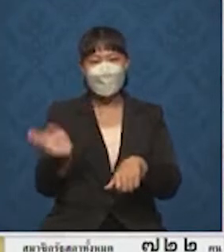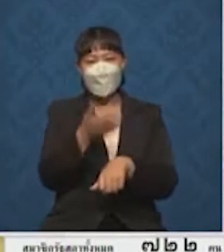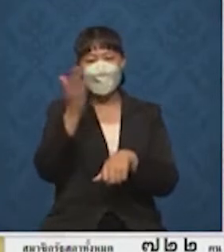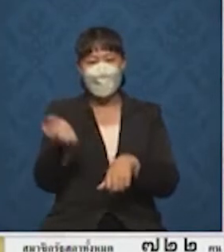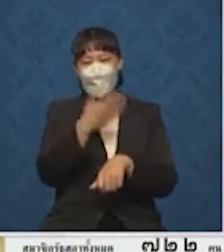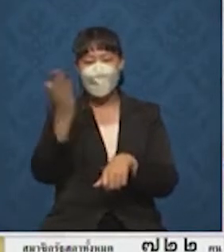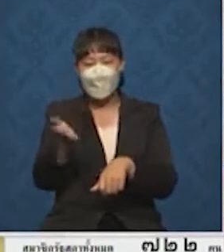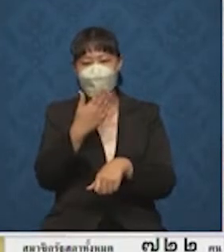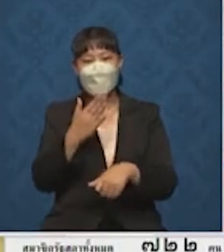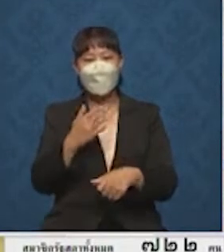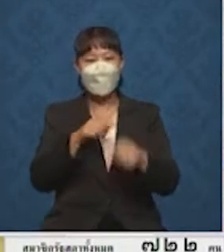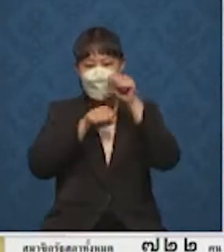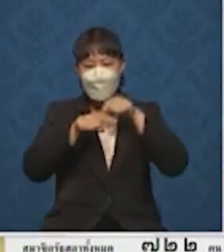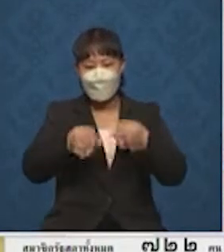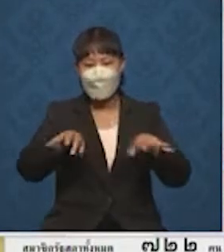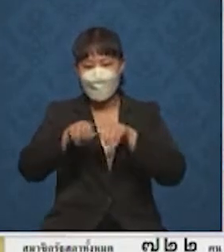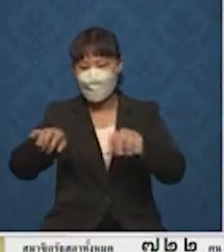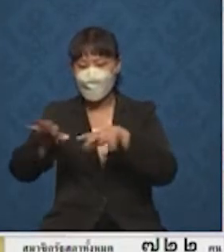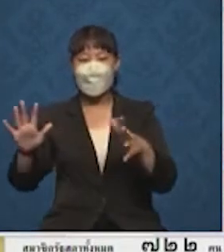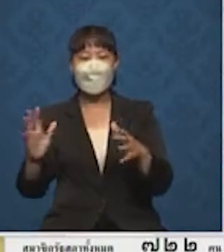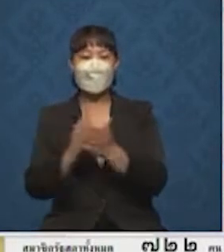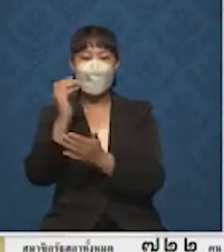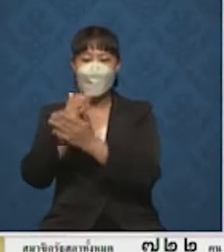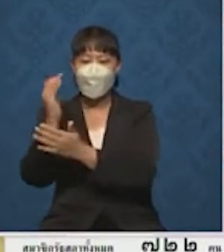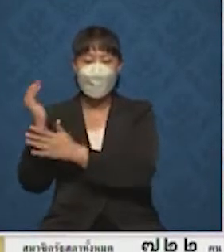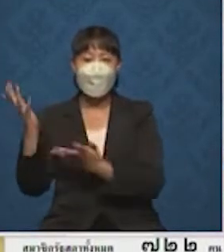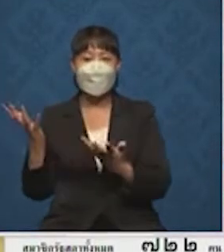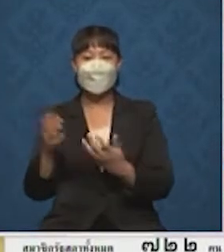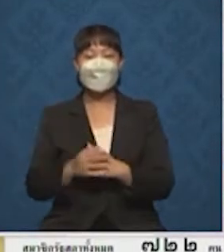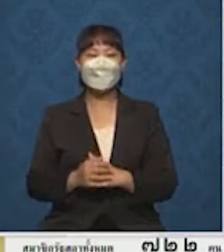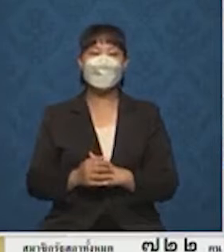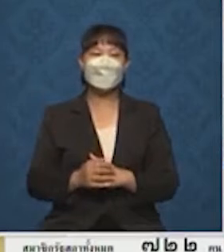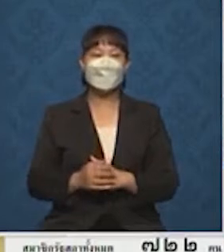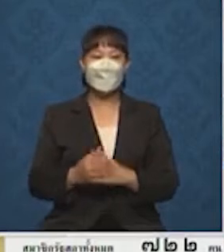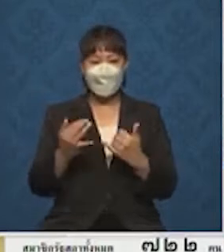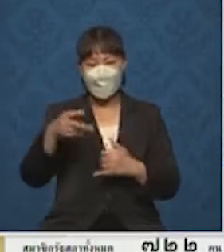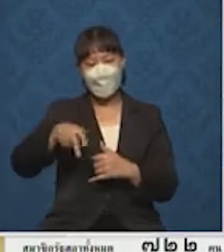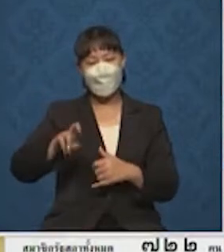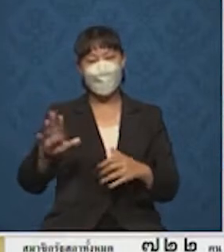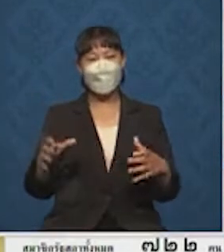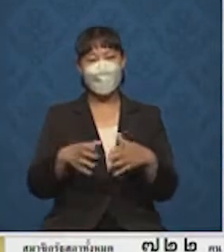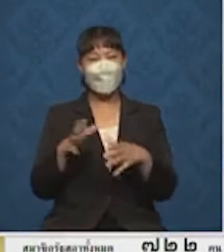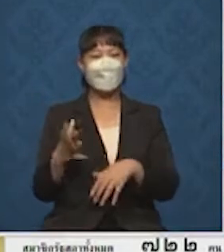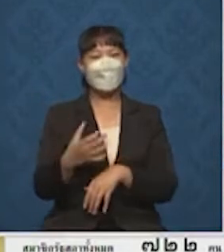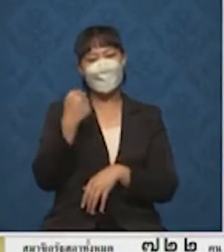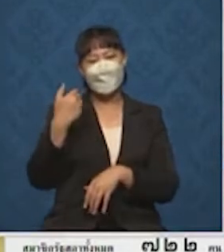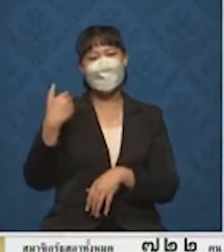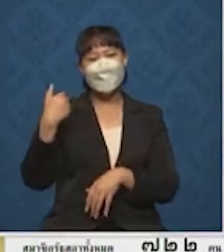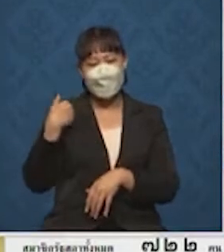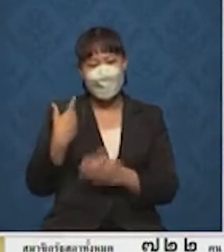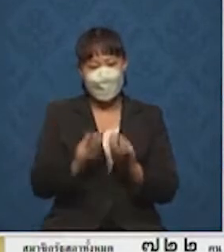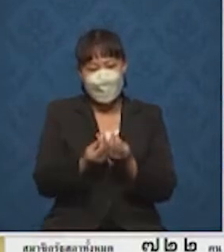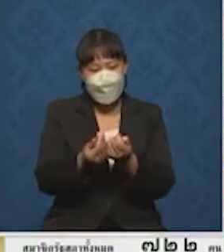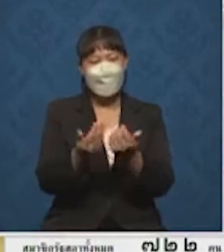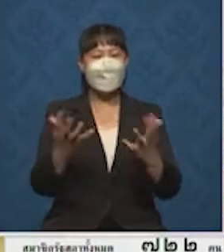เดือนหนึ่เป็น 70 ฝชบับและใจำนวนนี้ก็มีพรบอร์พักกเมืองด้วยพอถงว 22 ทันวา